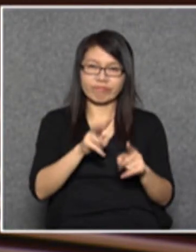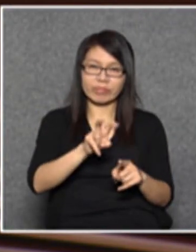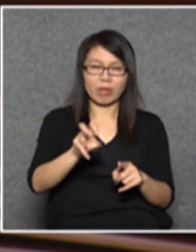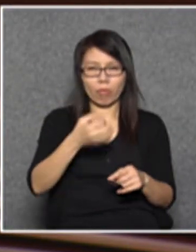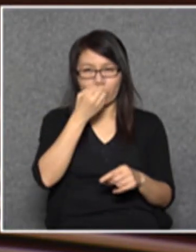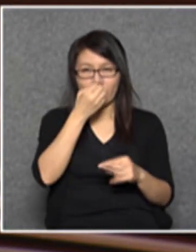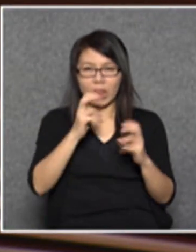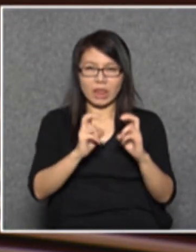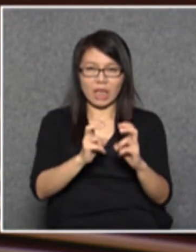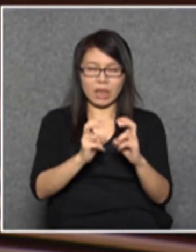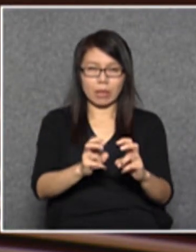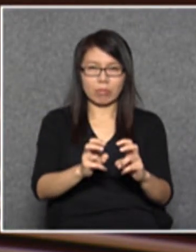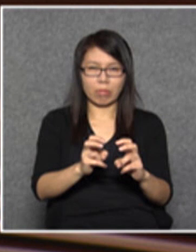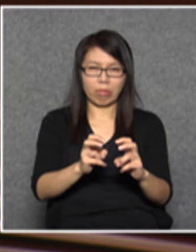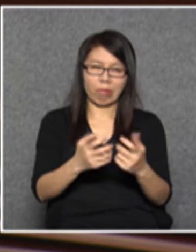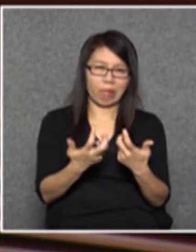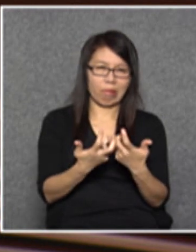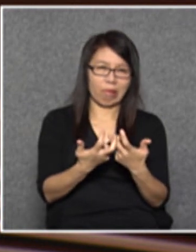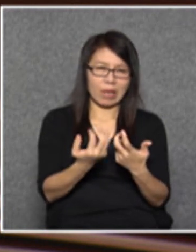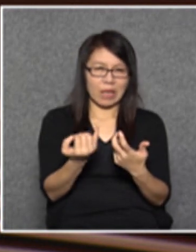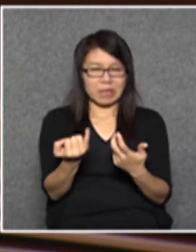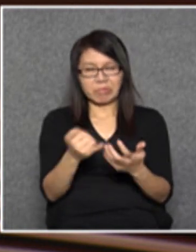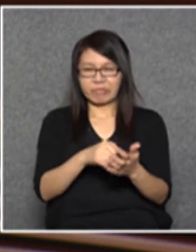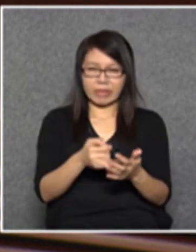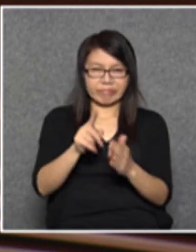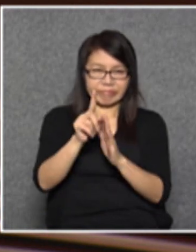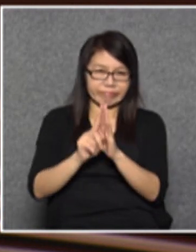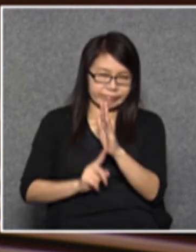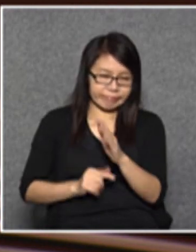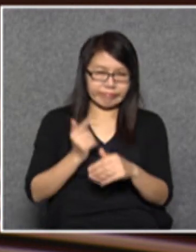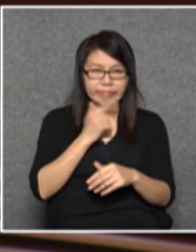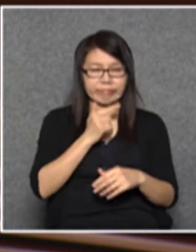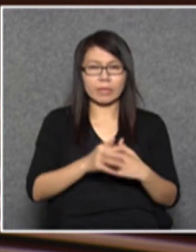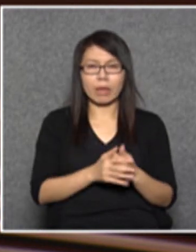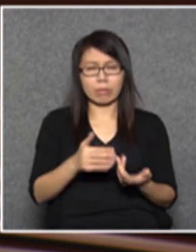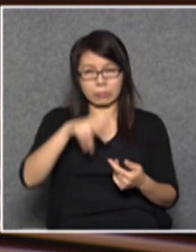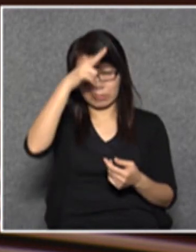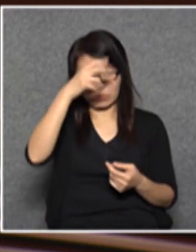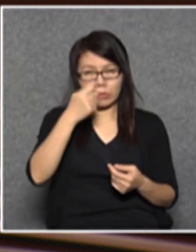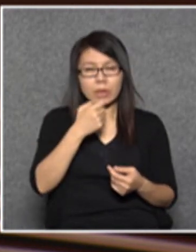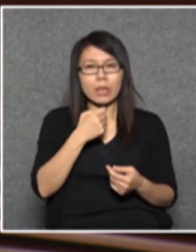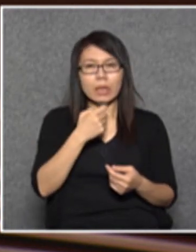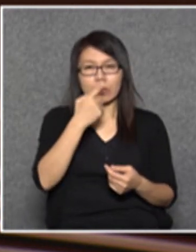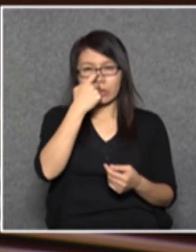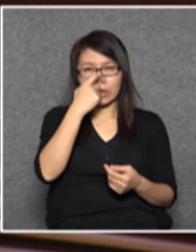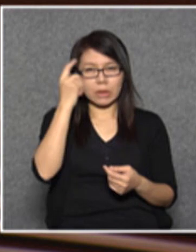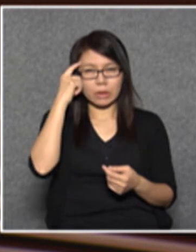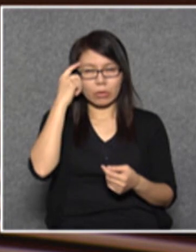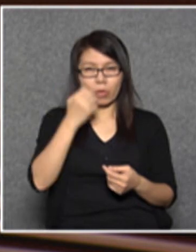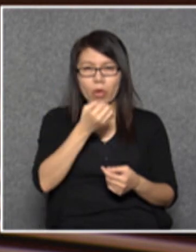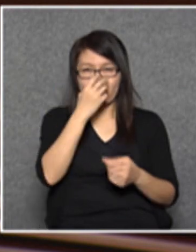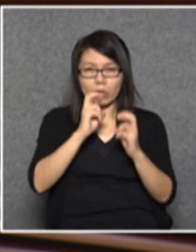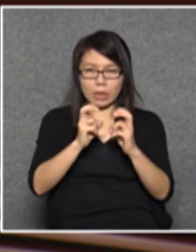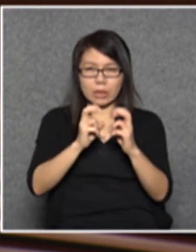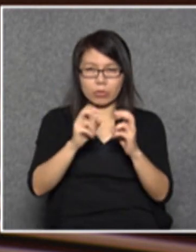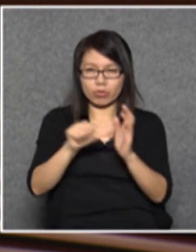鐵的評價是每況愈下。我相信行政長官你都知道，市民對港鐵最大的批評